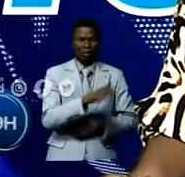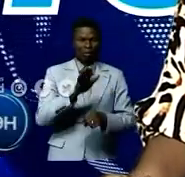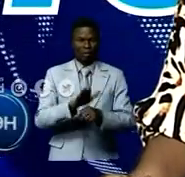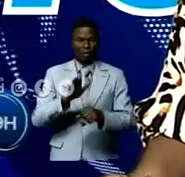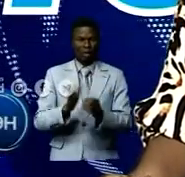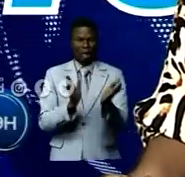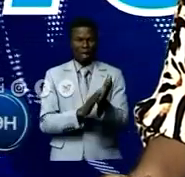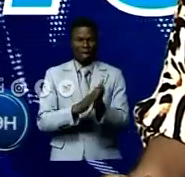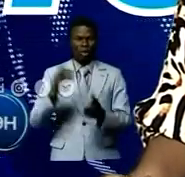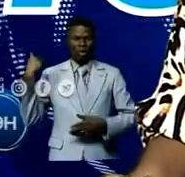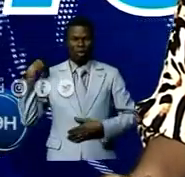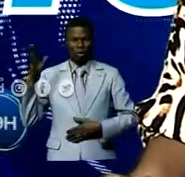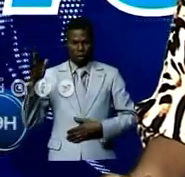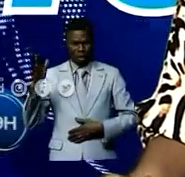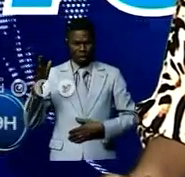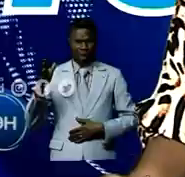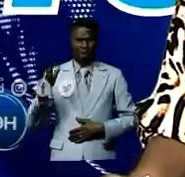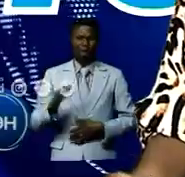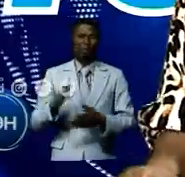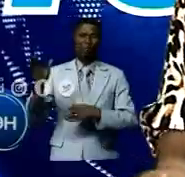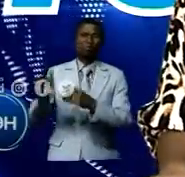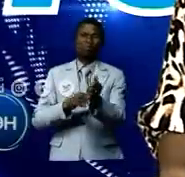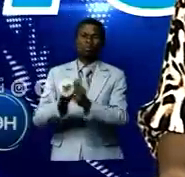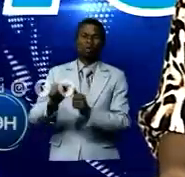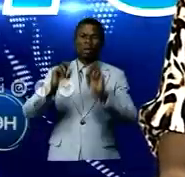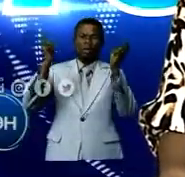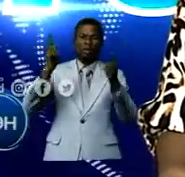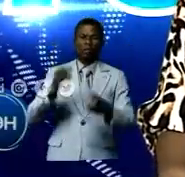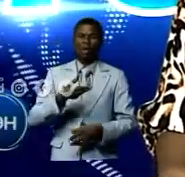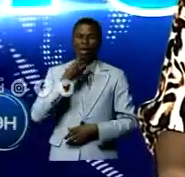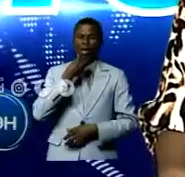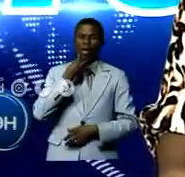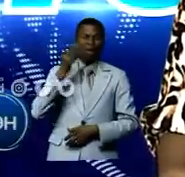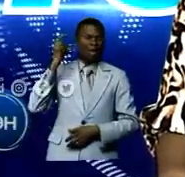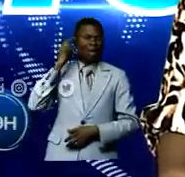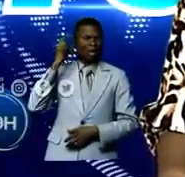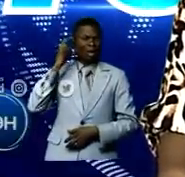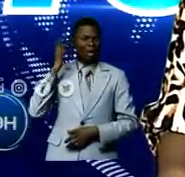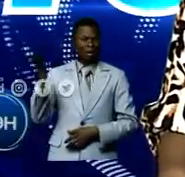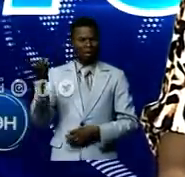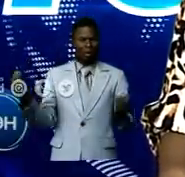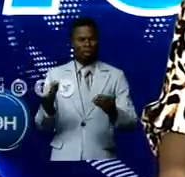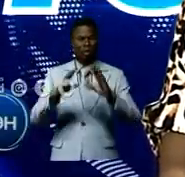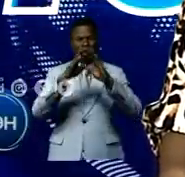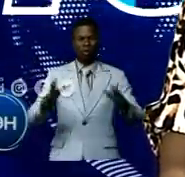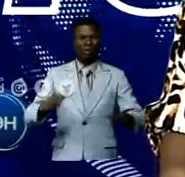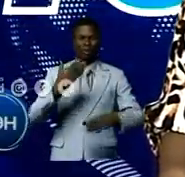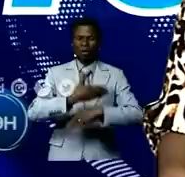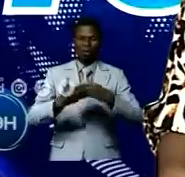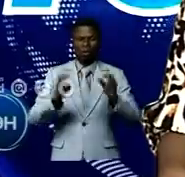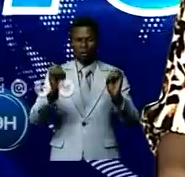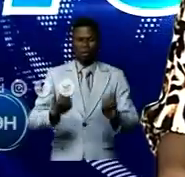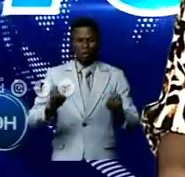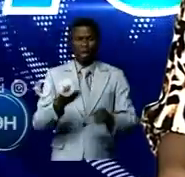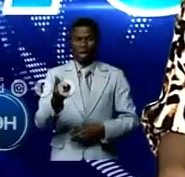Plusieurs écoles publiques de l'État sont abandonnées dans la ville de Kananga, faute du délabrement des infrastructures. Grâce à